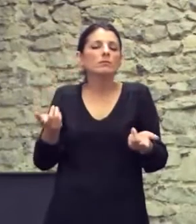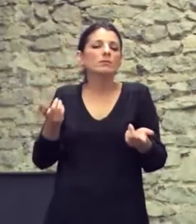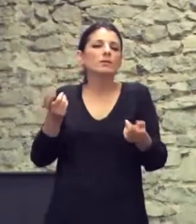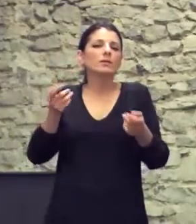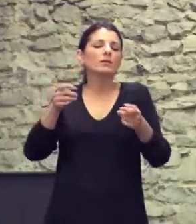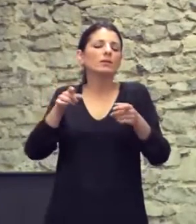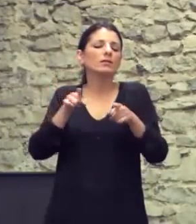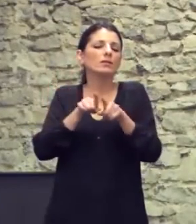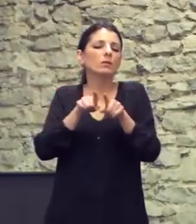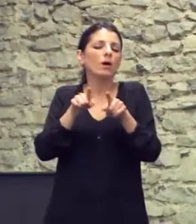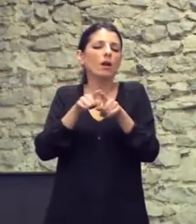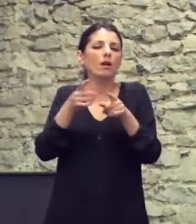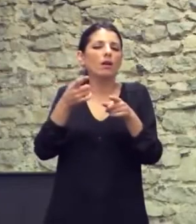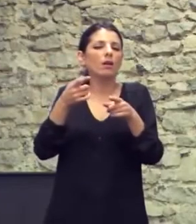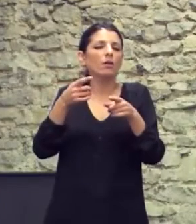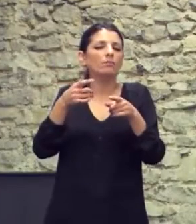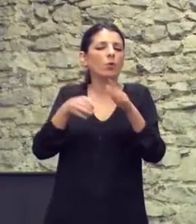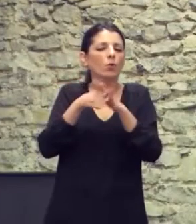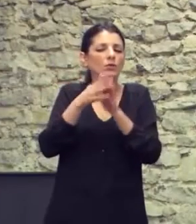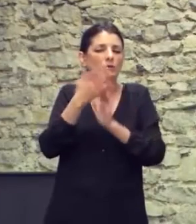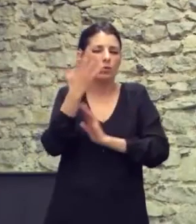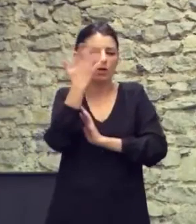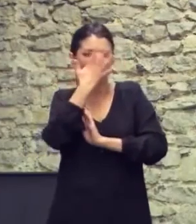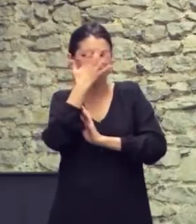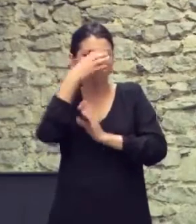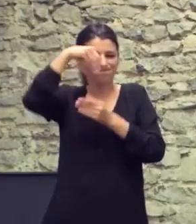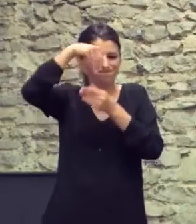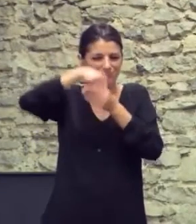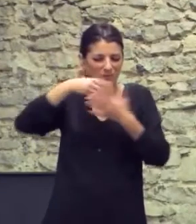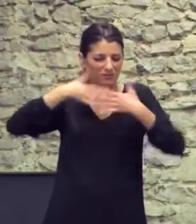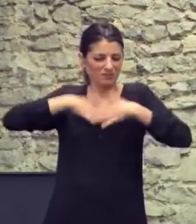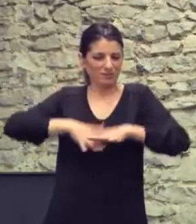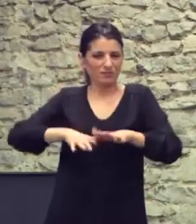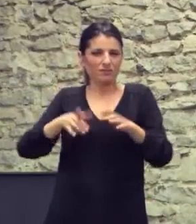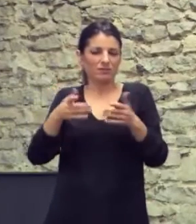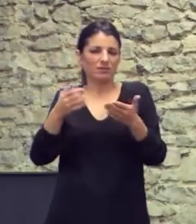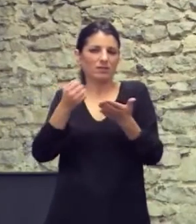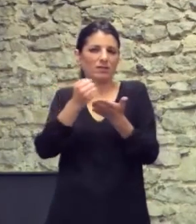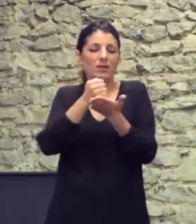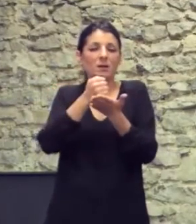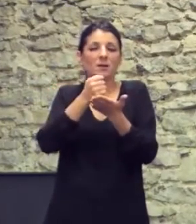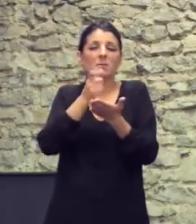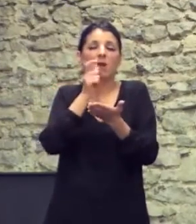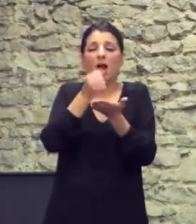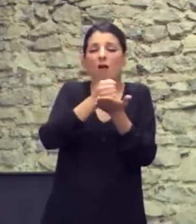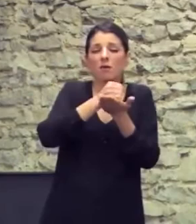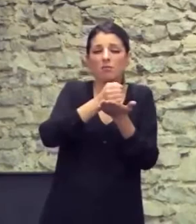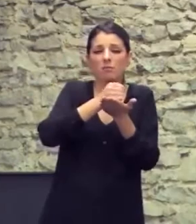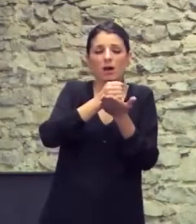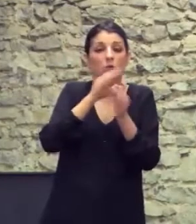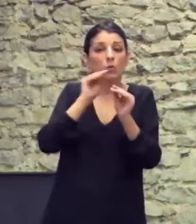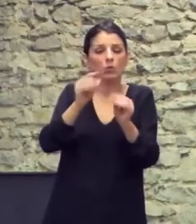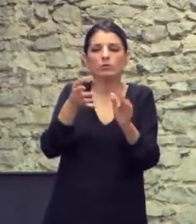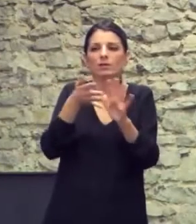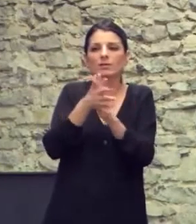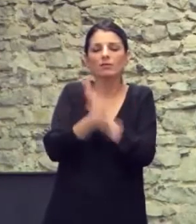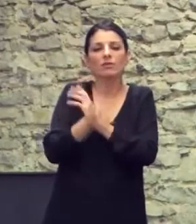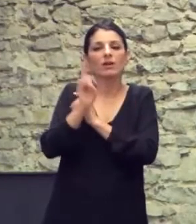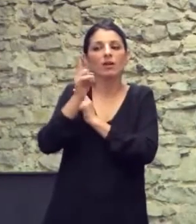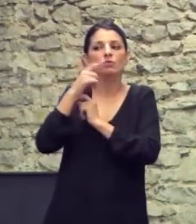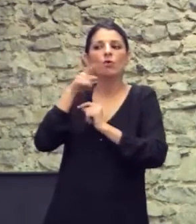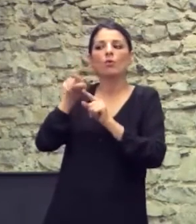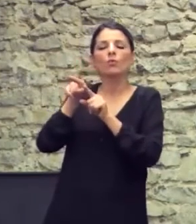fantasma oso erreala da eta inork ez du nahi marikoia izan. Eta marikoia izateak ez du esan nahi bakarrik beste mutil batzuen ganako desira